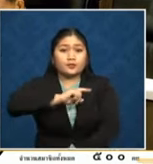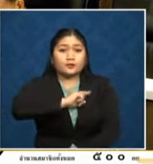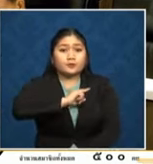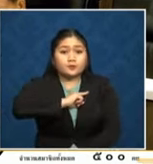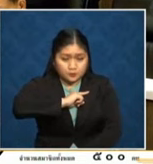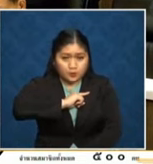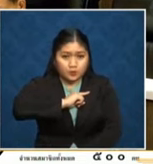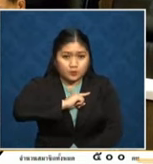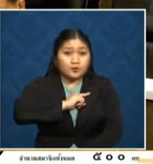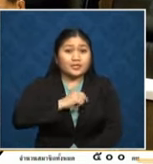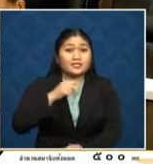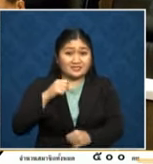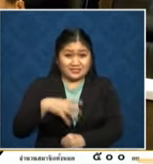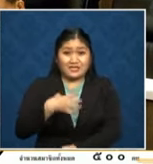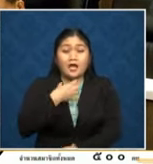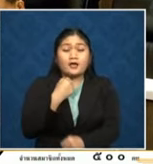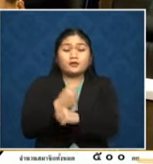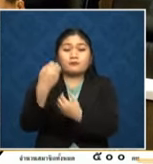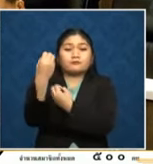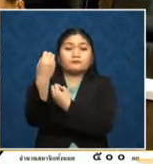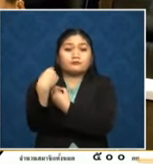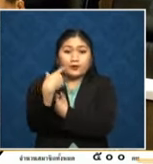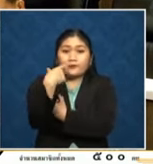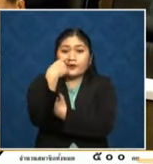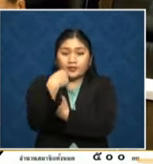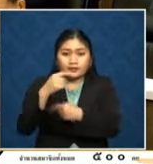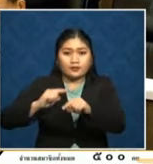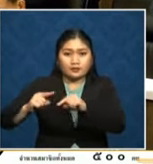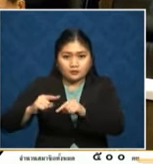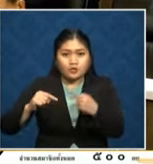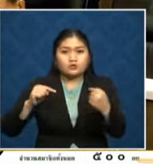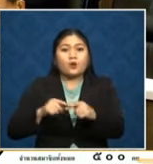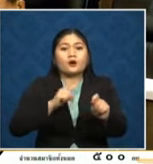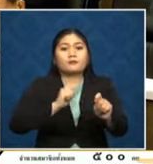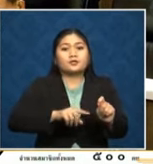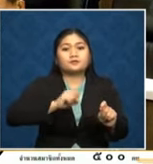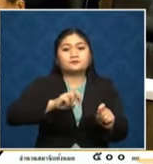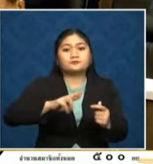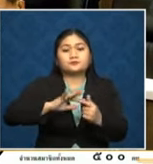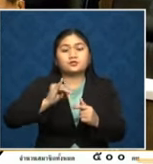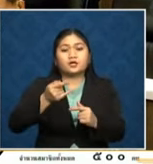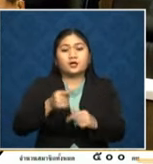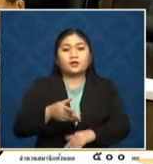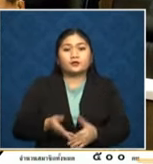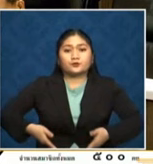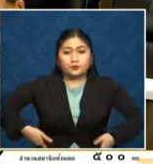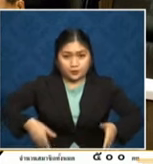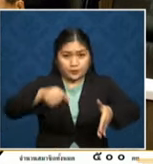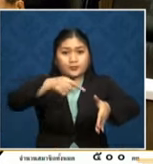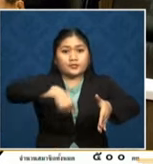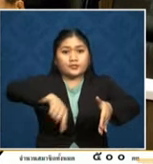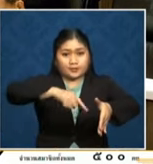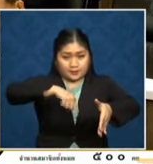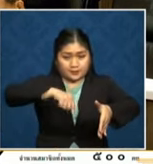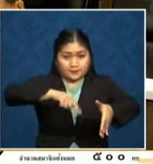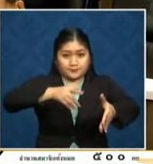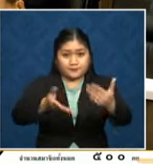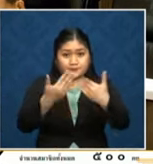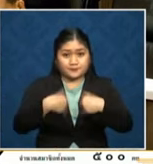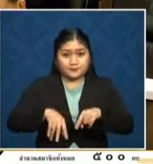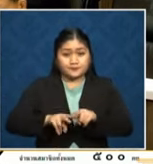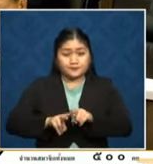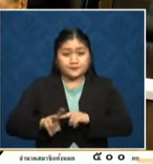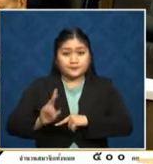จะให้มีสัญญาณไฟจราจรที่อำเภอสะไคตรงถนนมิตรภาพแห่งนี้ประเด็นที่สองนะ